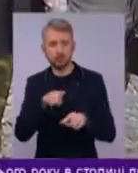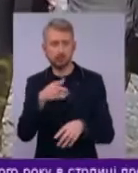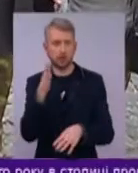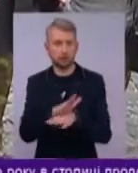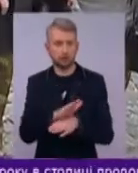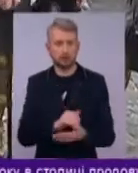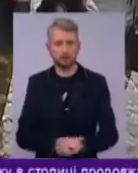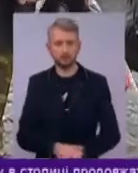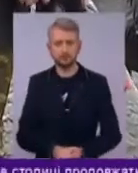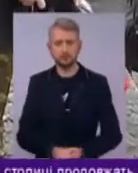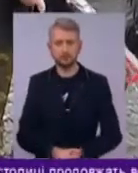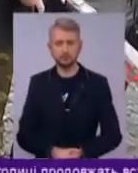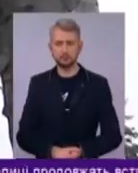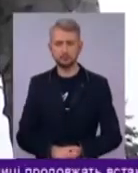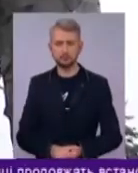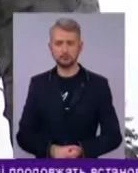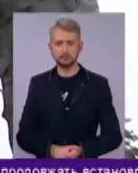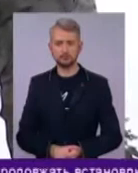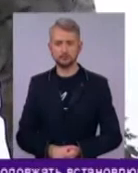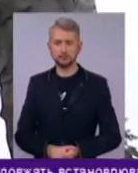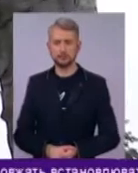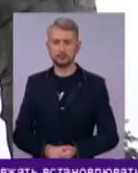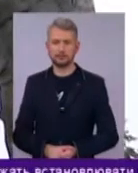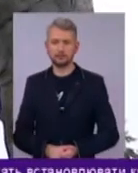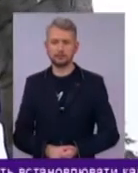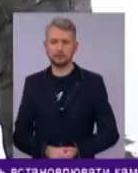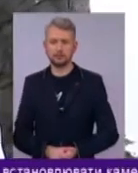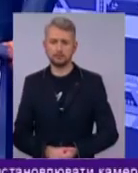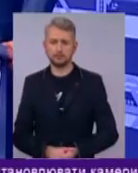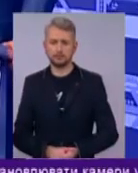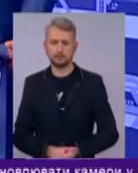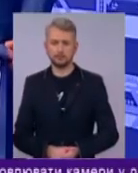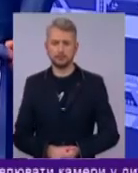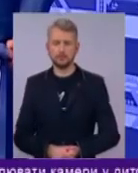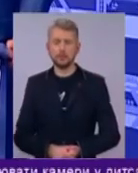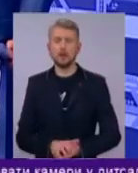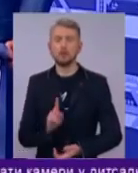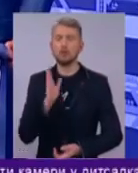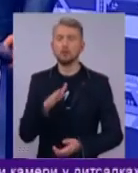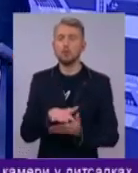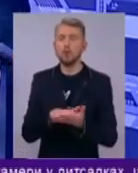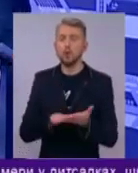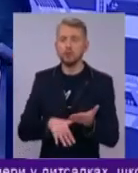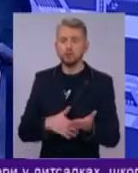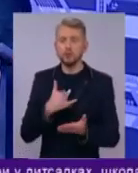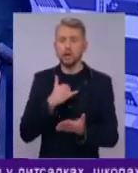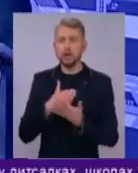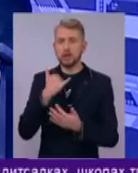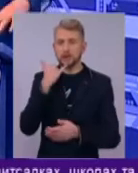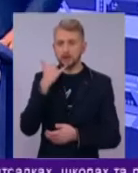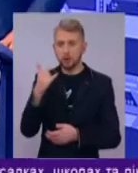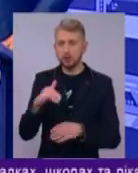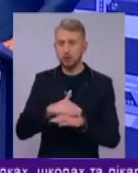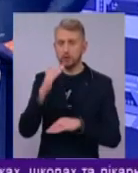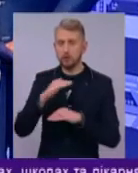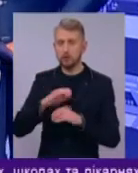наказувала. Оксана Лущик, Олександр Гончаренко, телеканал «Київ». У нас, кстати, є. Що ж, будемо продовжувати. І, власне, у нас є телефонний дзвіночок.